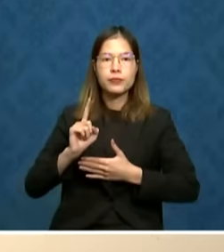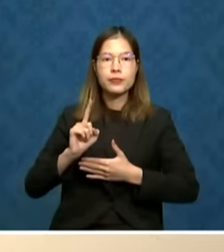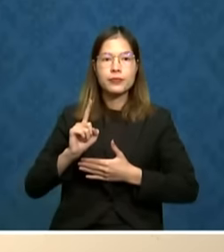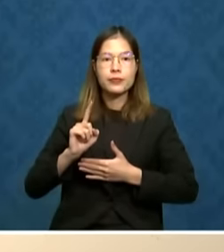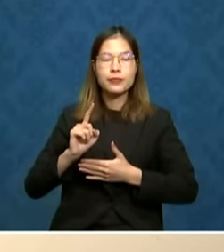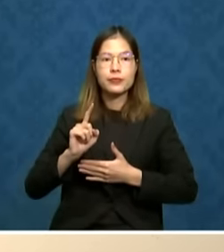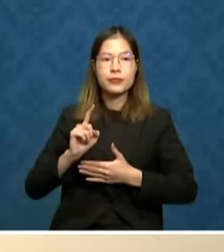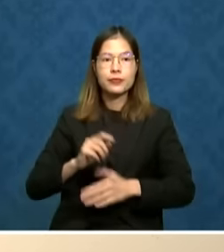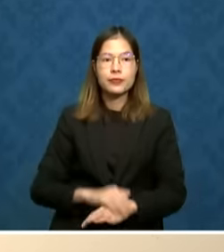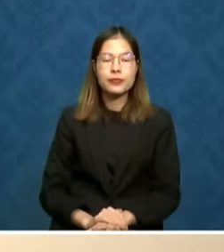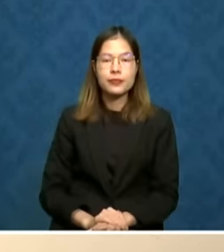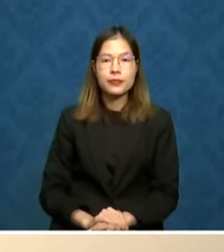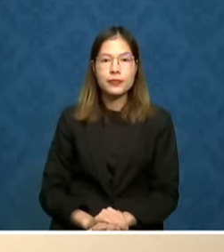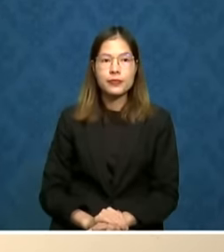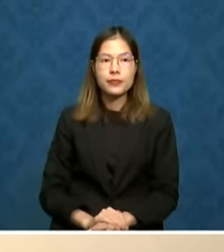บ